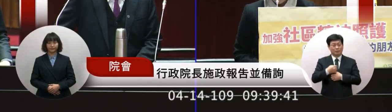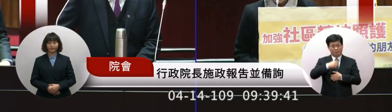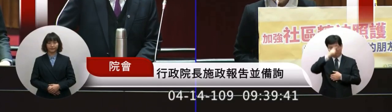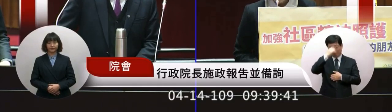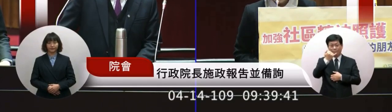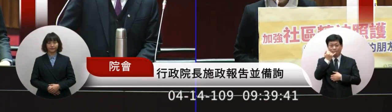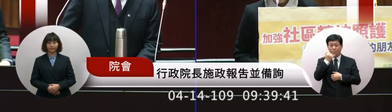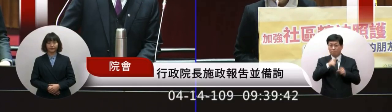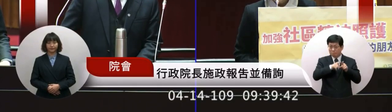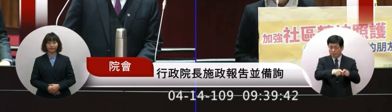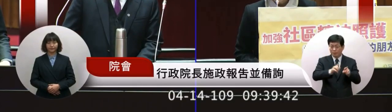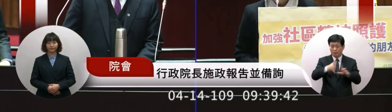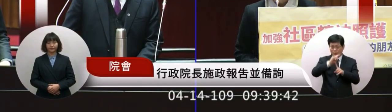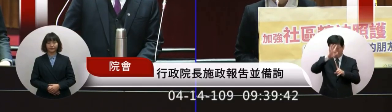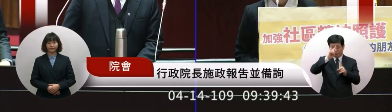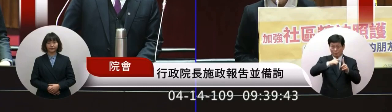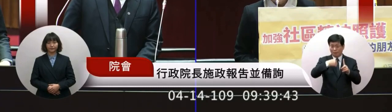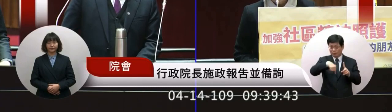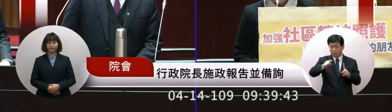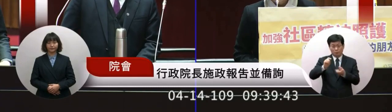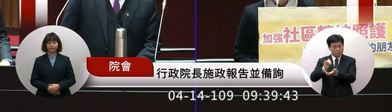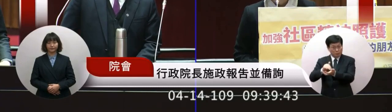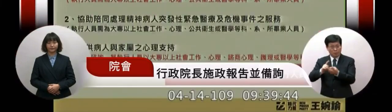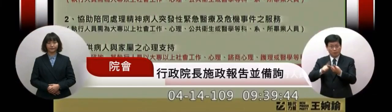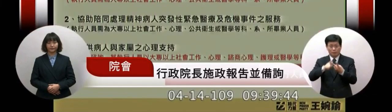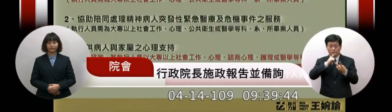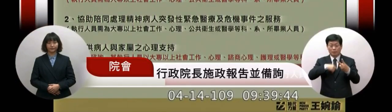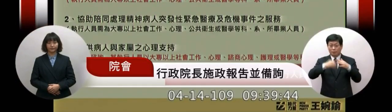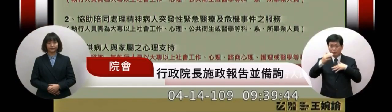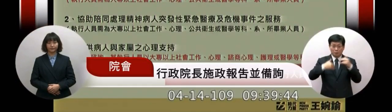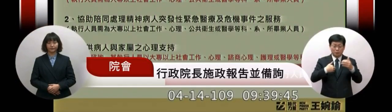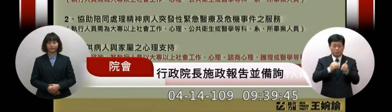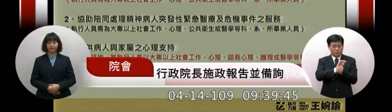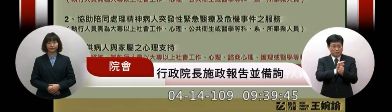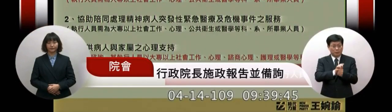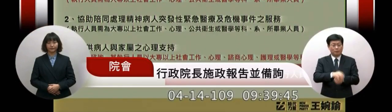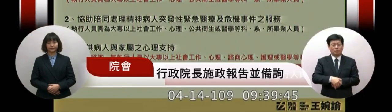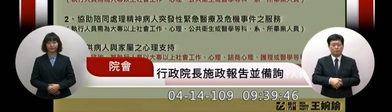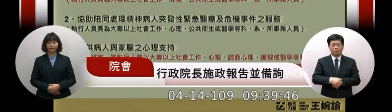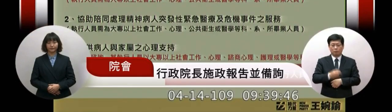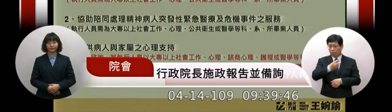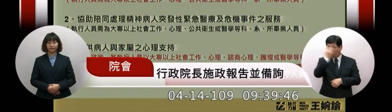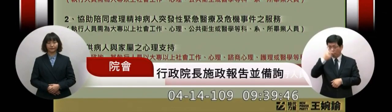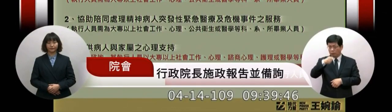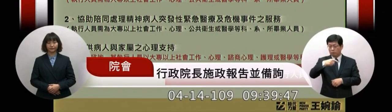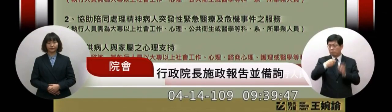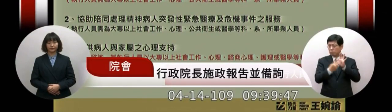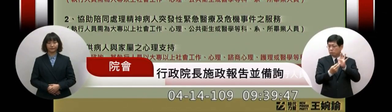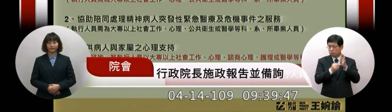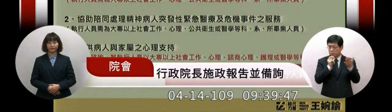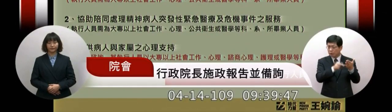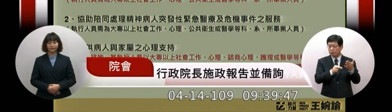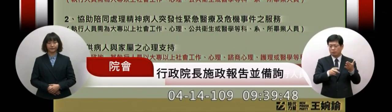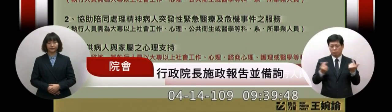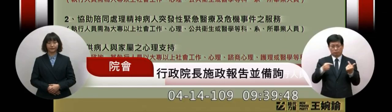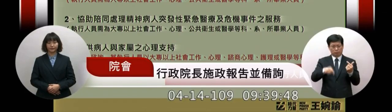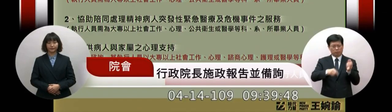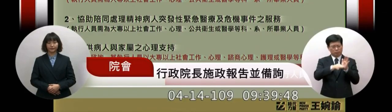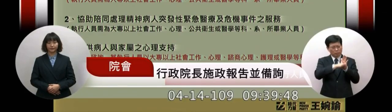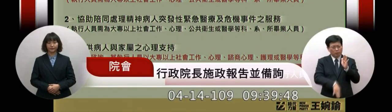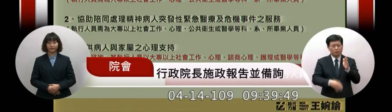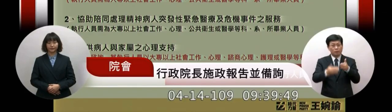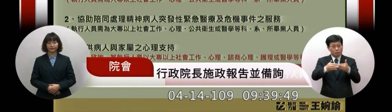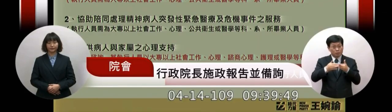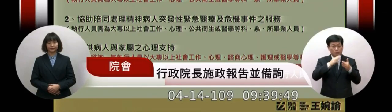们希望能够陪同精神病患就医以及提供同侪支持的服务，但是我们却针对计划的说明可以看得到这些下面的所需